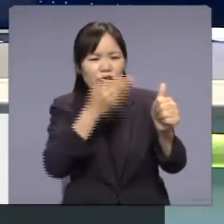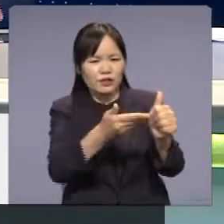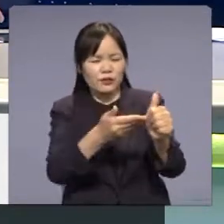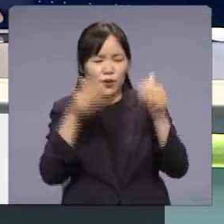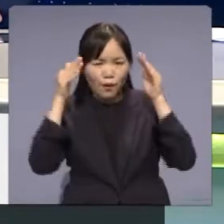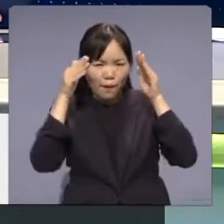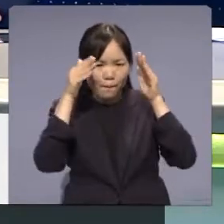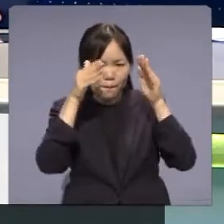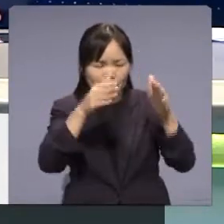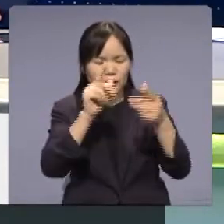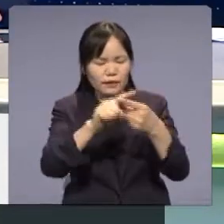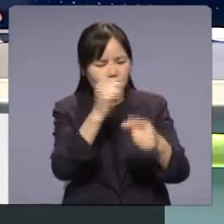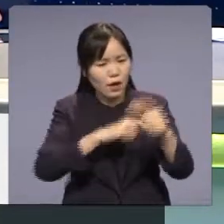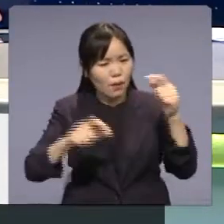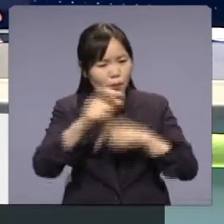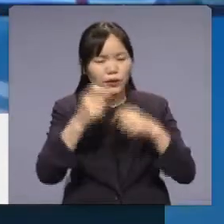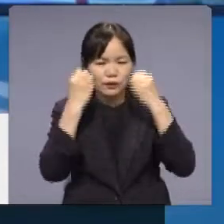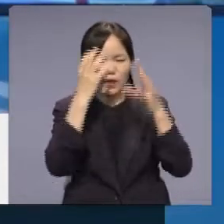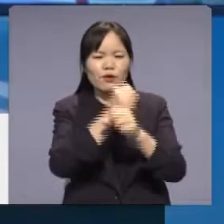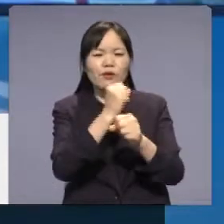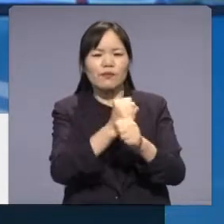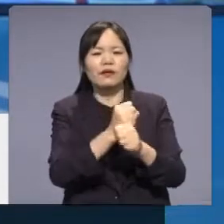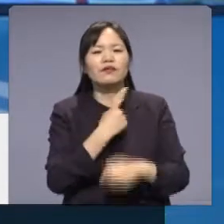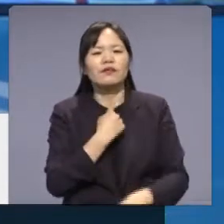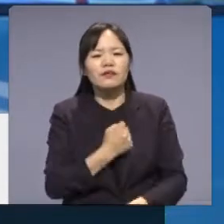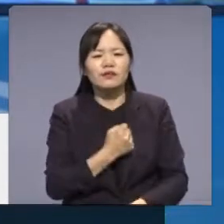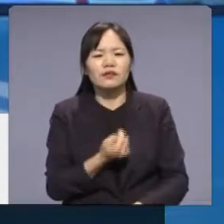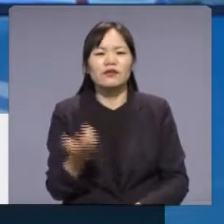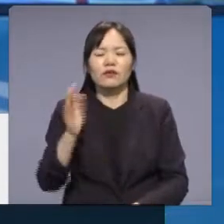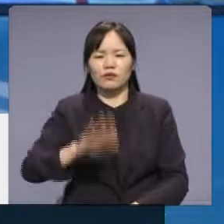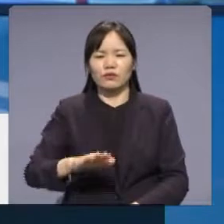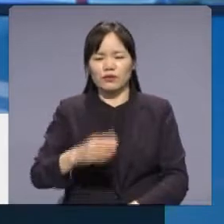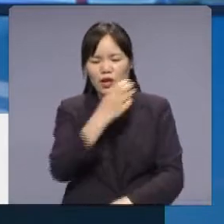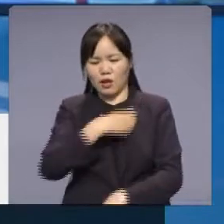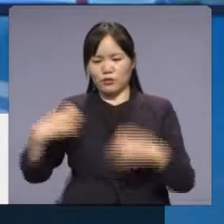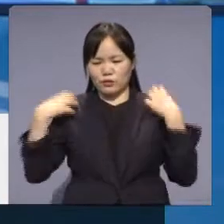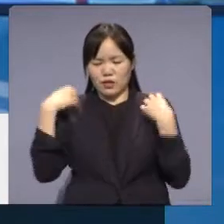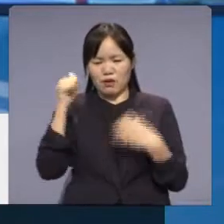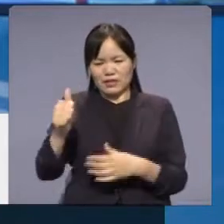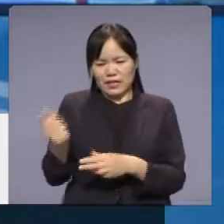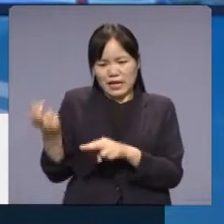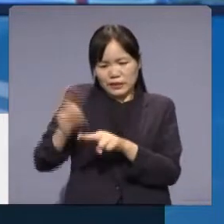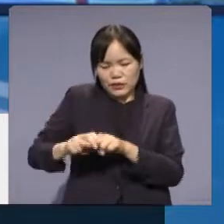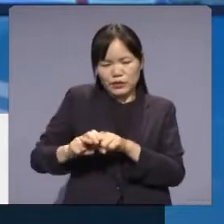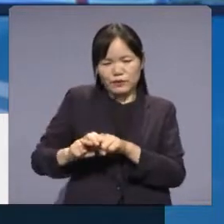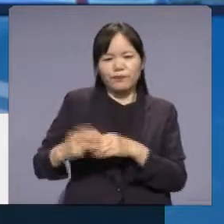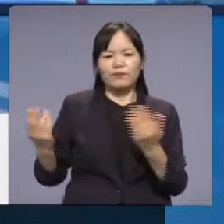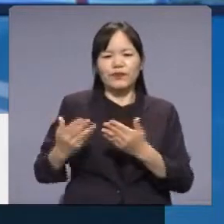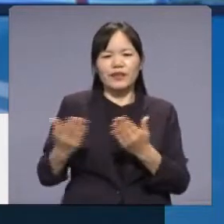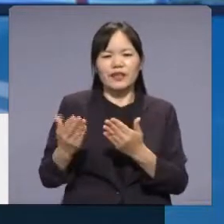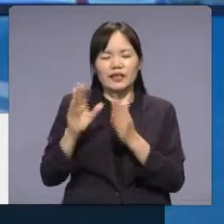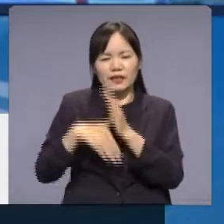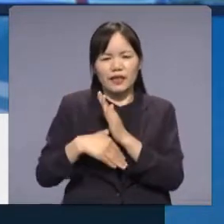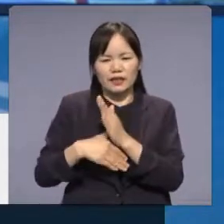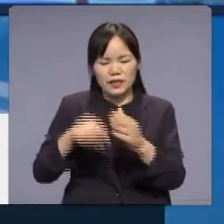방향에 따라서 보완하고 새로운 걸 만들어갔었는데 막상 구청장이 되고 보니까 이제 우리